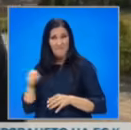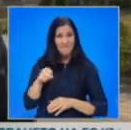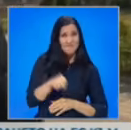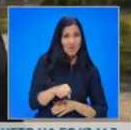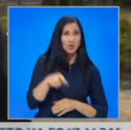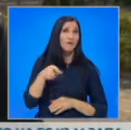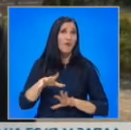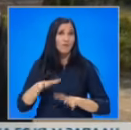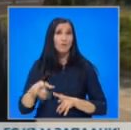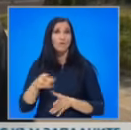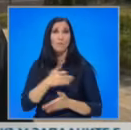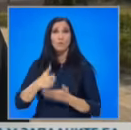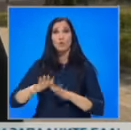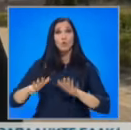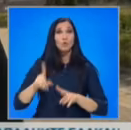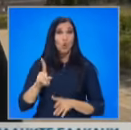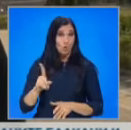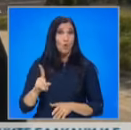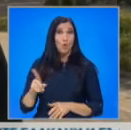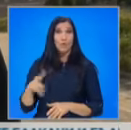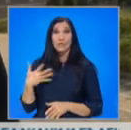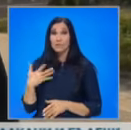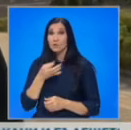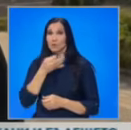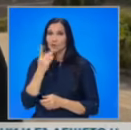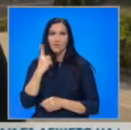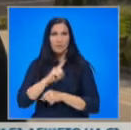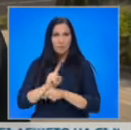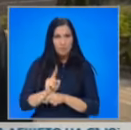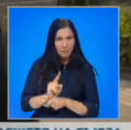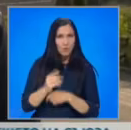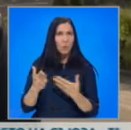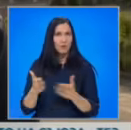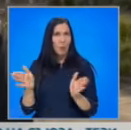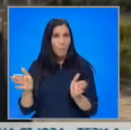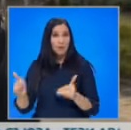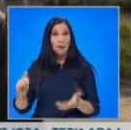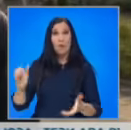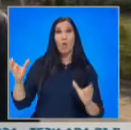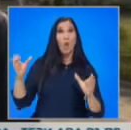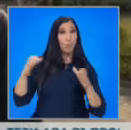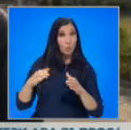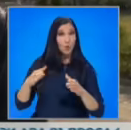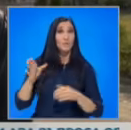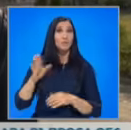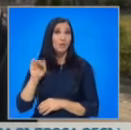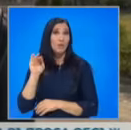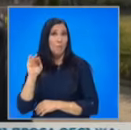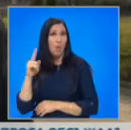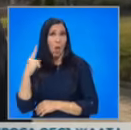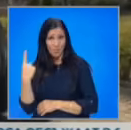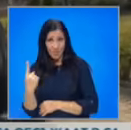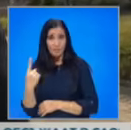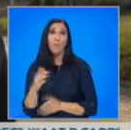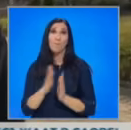нещо. Това е последното нещо, което исках да се случва, но в един момент, когато даден отбор, дори един да е само той, помоли за